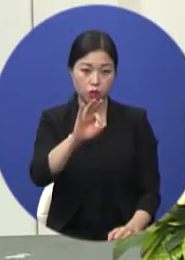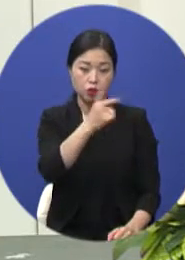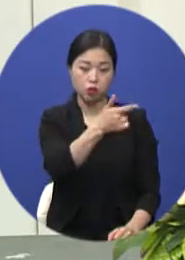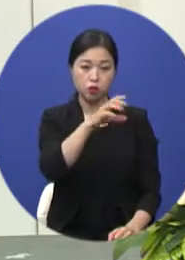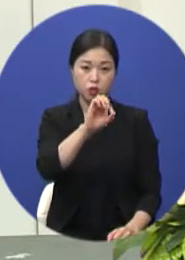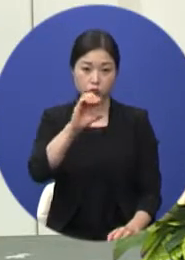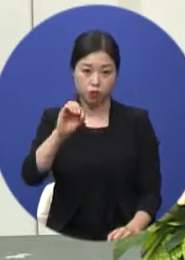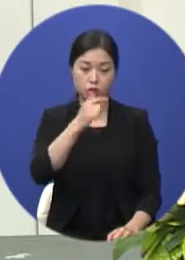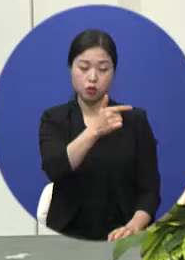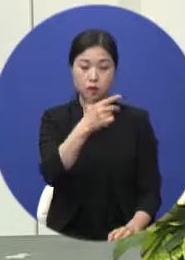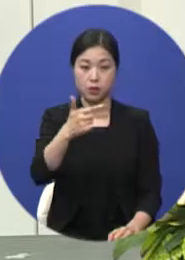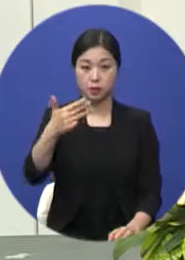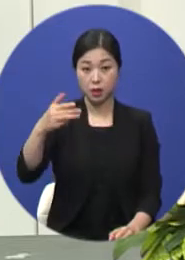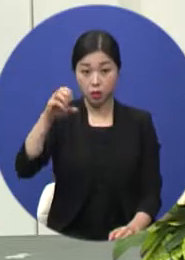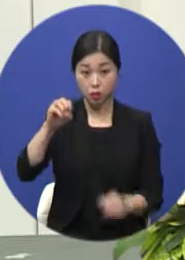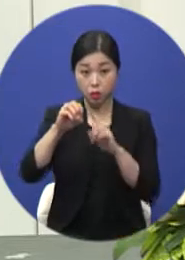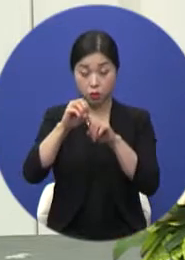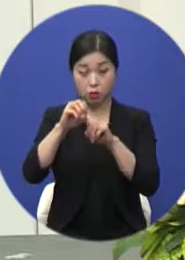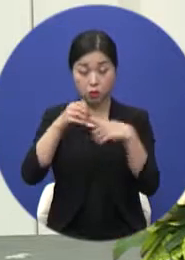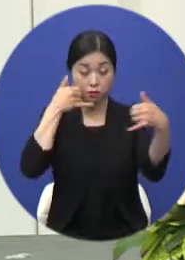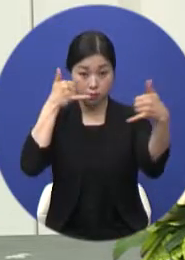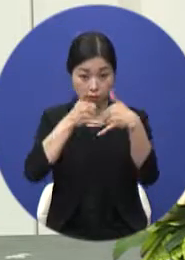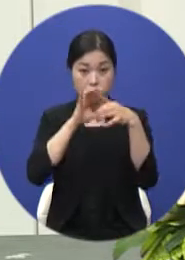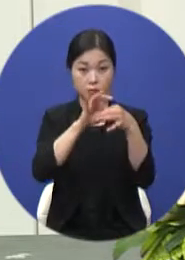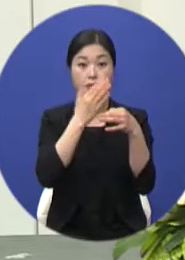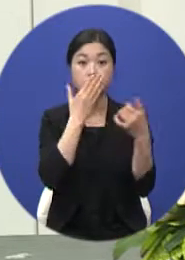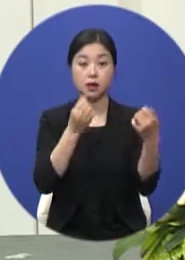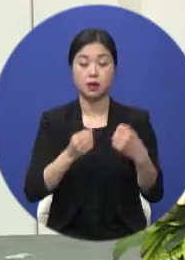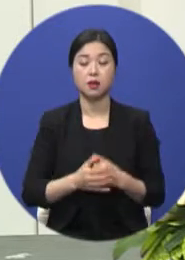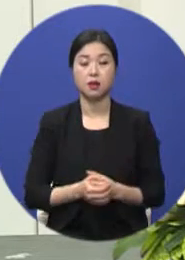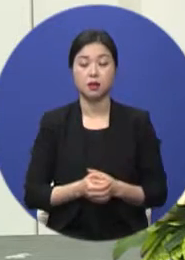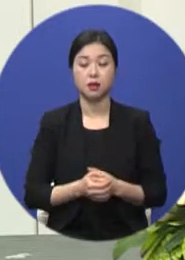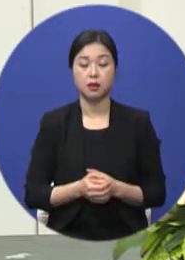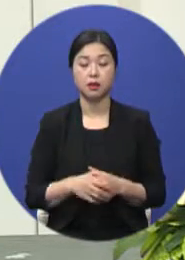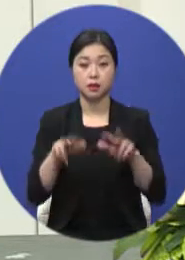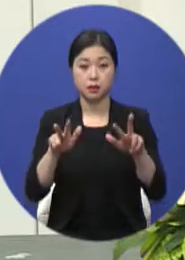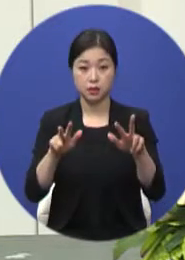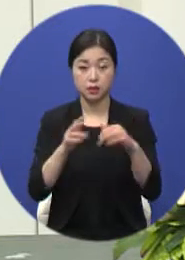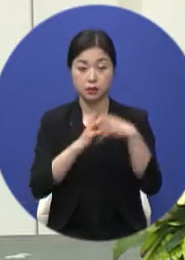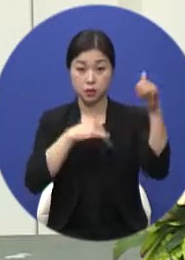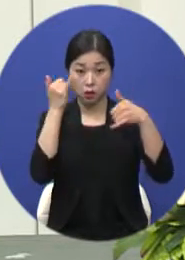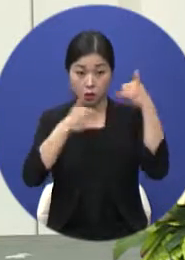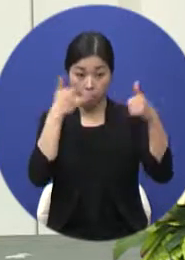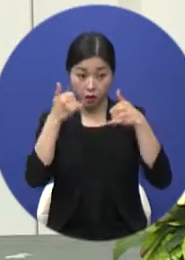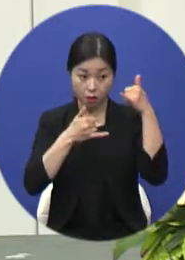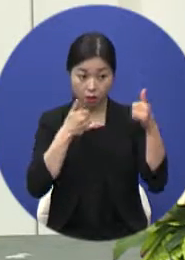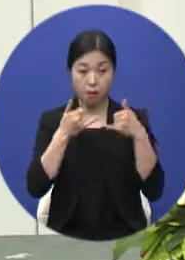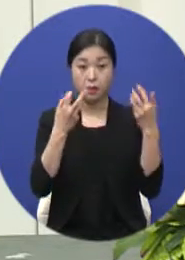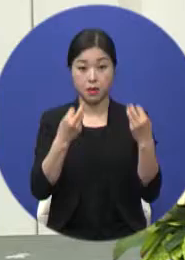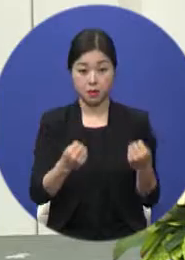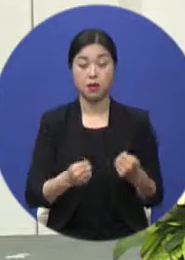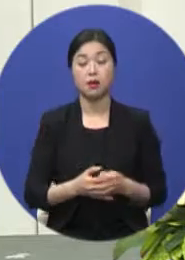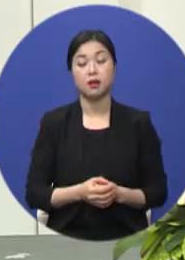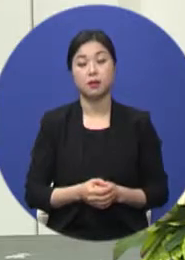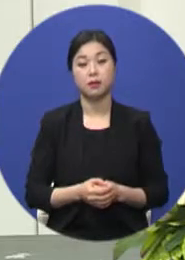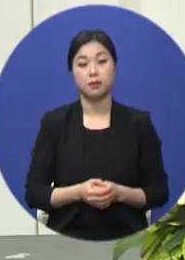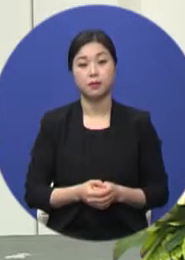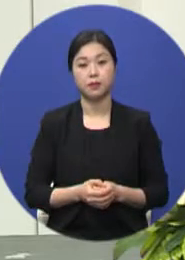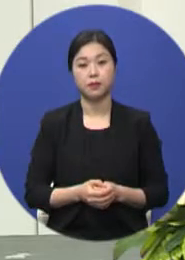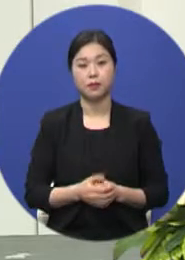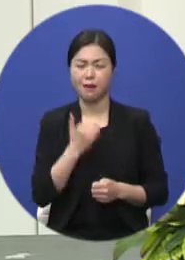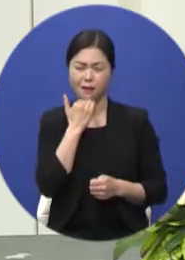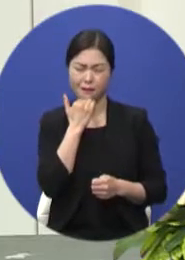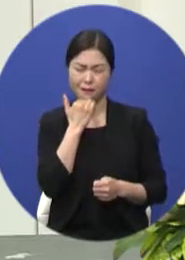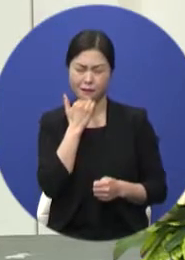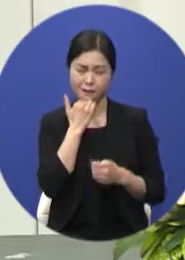060-600-6780으로 전화 주시면 전화를 해드리는데 이게 그 생방송 중에 지금 전화가 굉장히 많이 걸려와가지고 지금